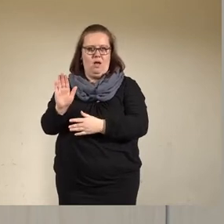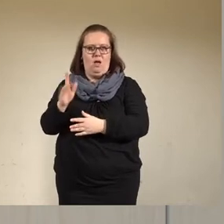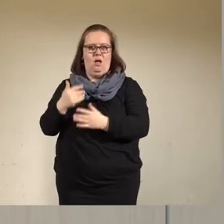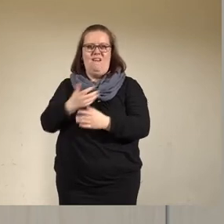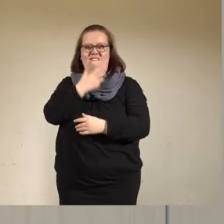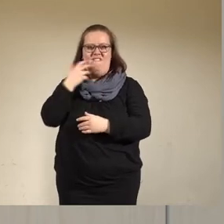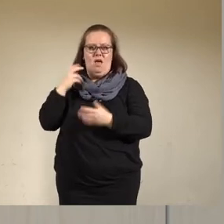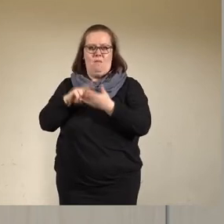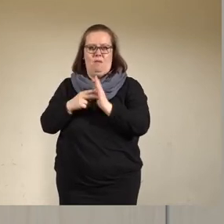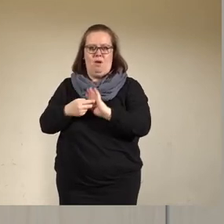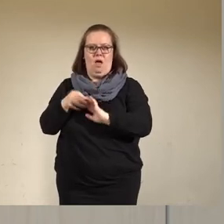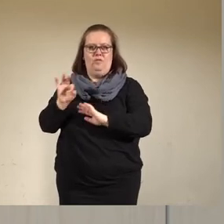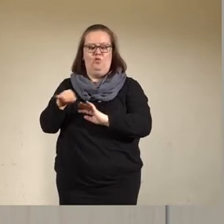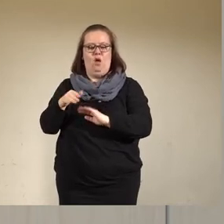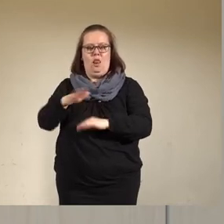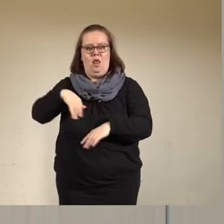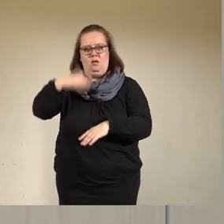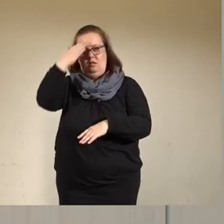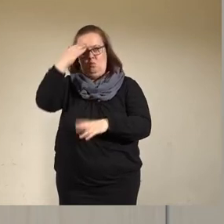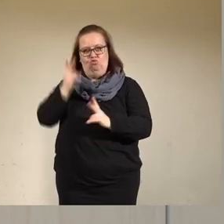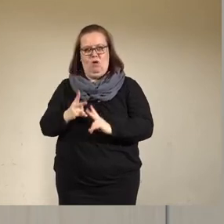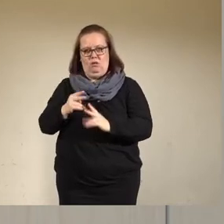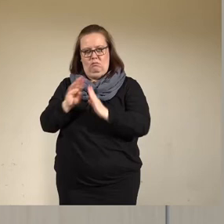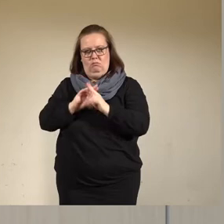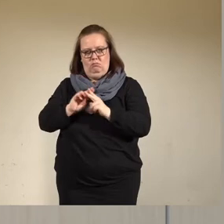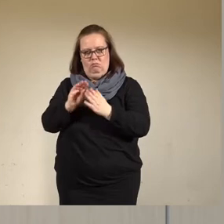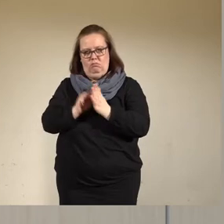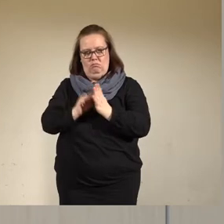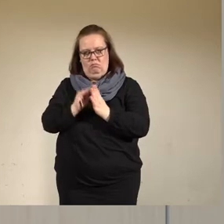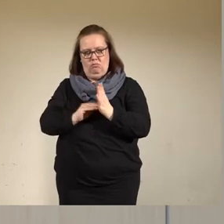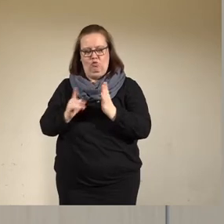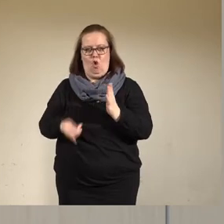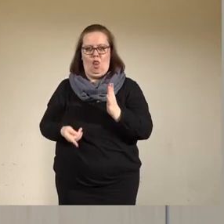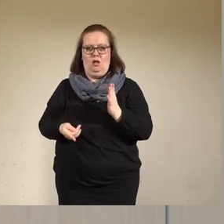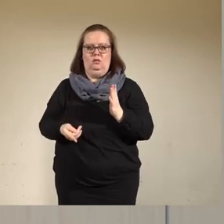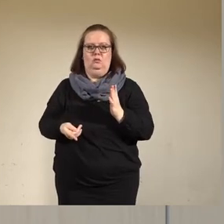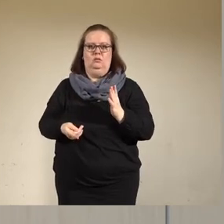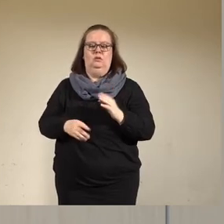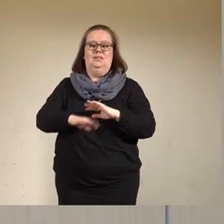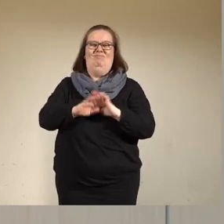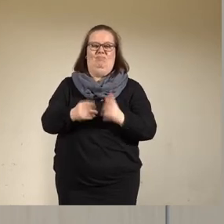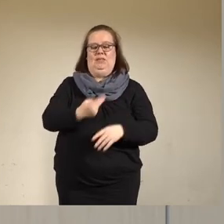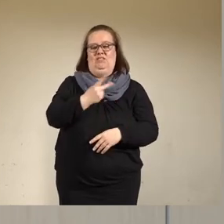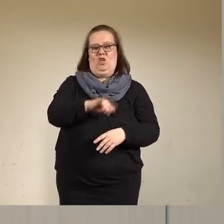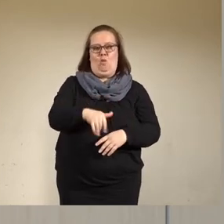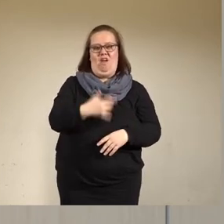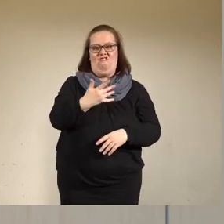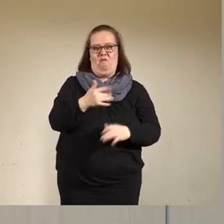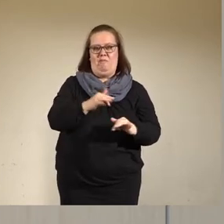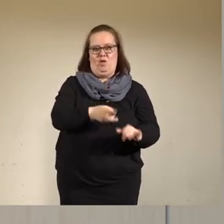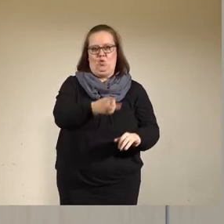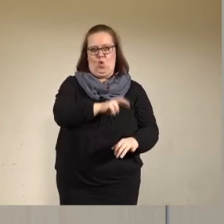einen Wärmeplan für die Landeshauptstadt zu erarbeiten. Wir sorgen mit 2,5 Millionen